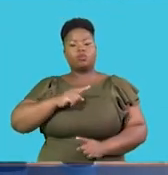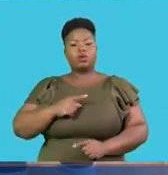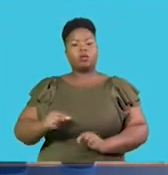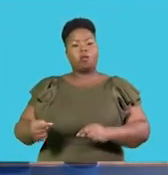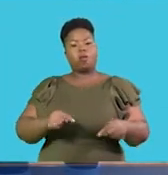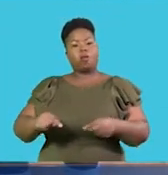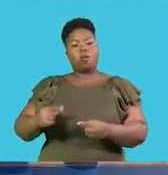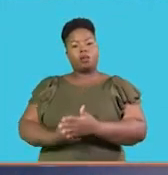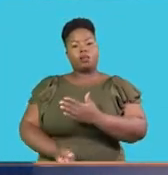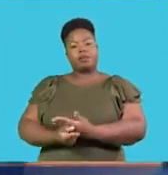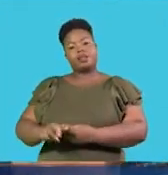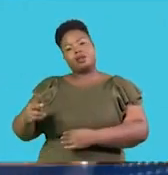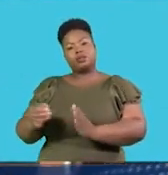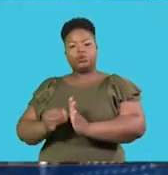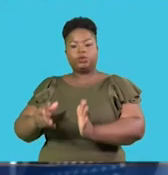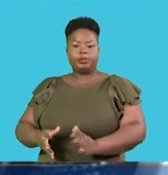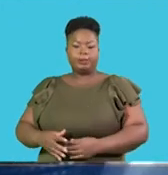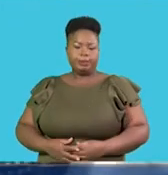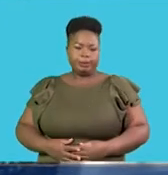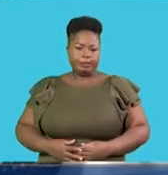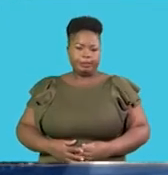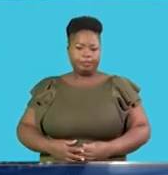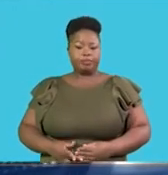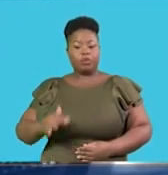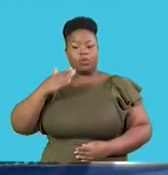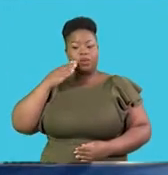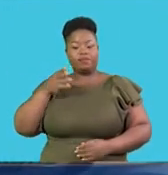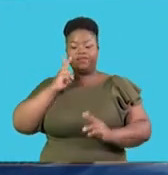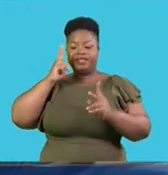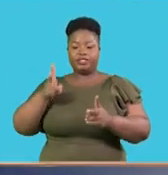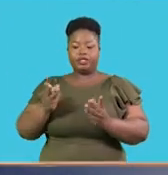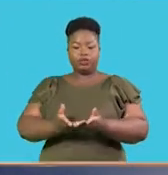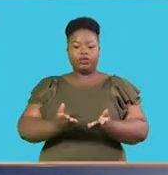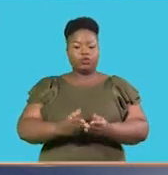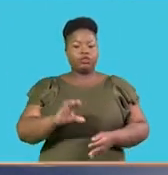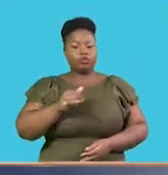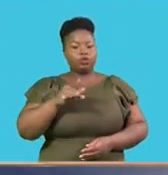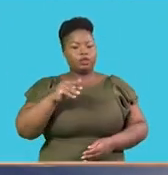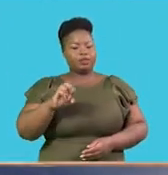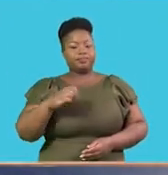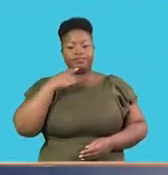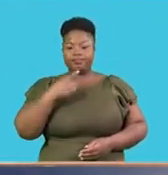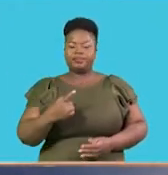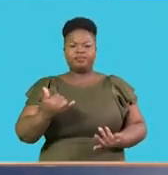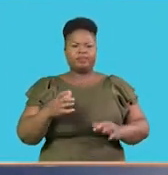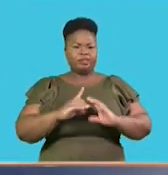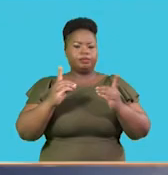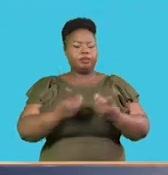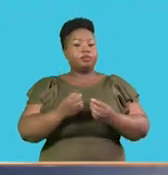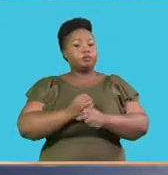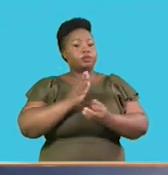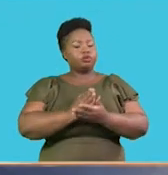wavumbuluka phakathi kwabanye abafundi. Ngethuba etyelele esisikolo uChiloane uthe isebe liza